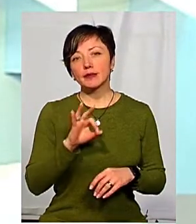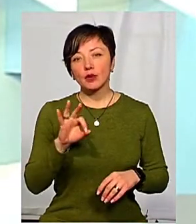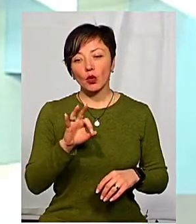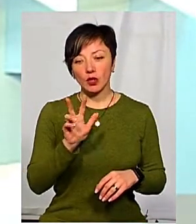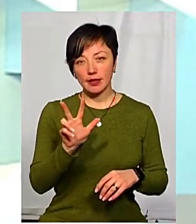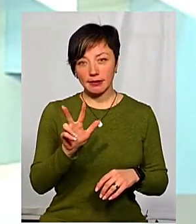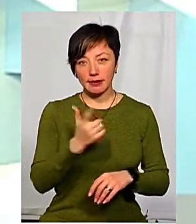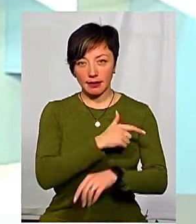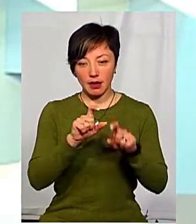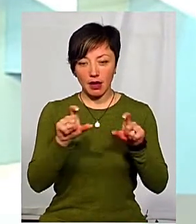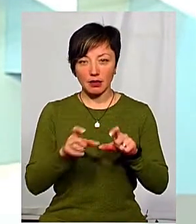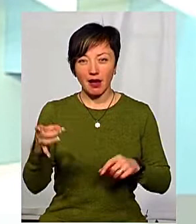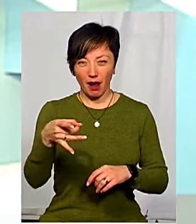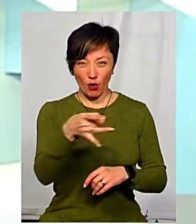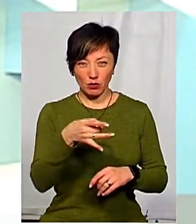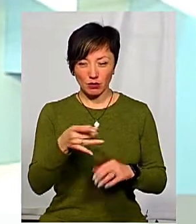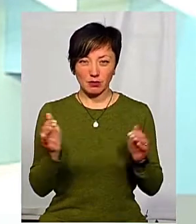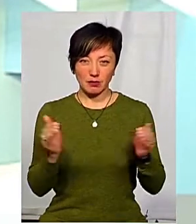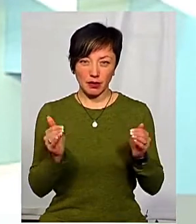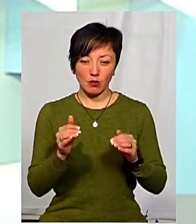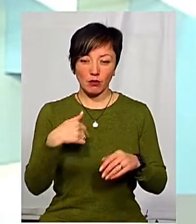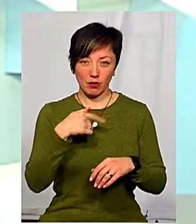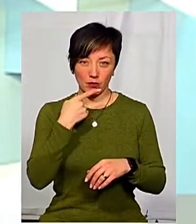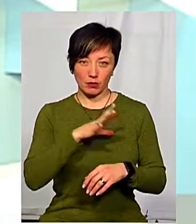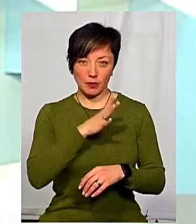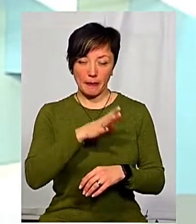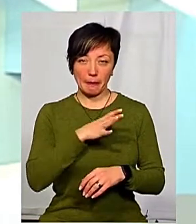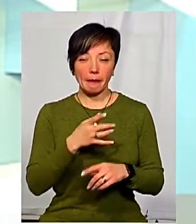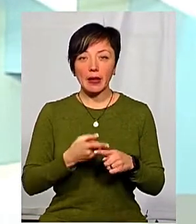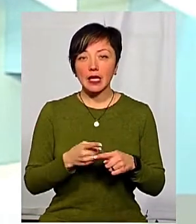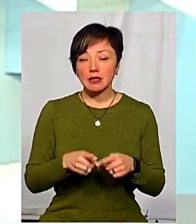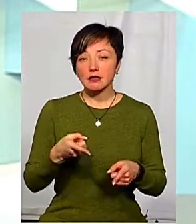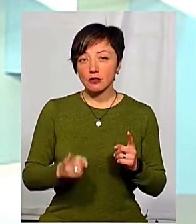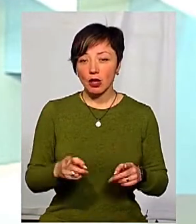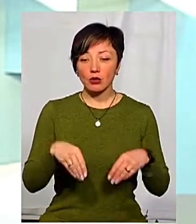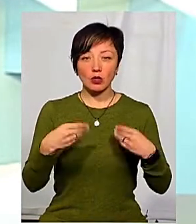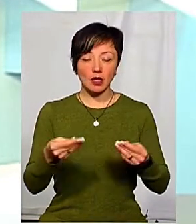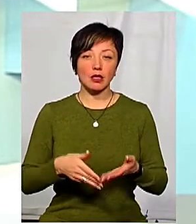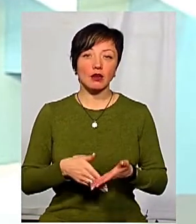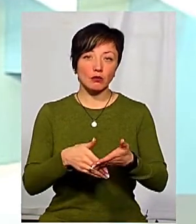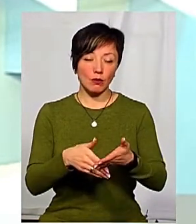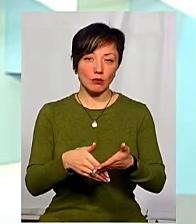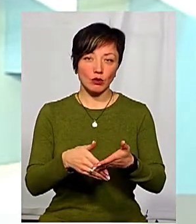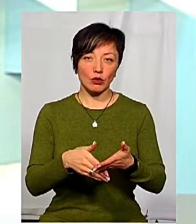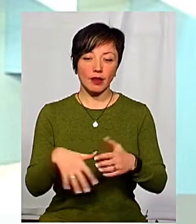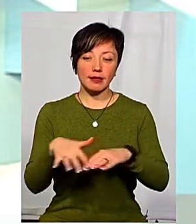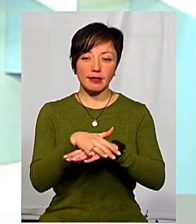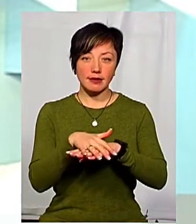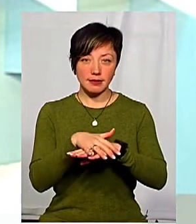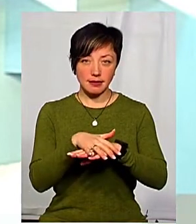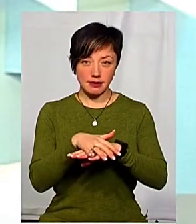стосується трьох лікарень районних, невеликих, про які ми говорили, то, звичайно, надання допомоги